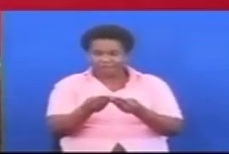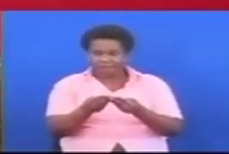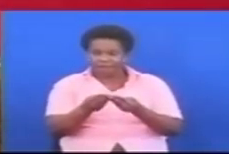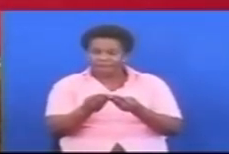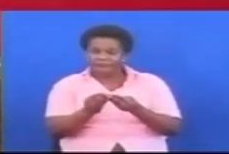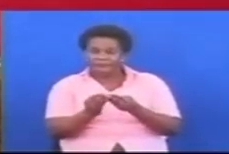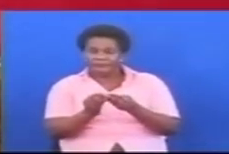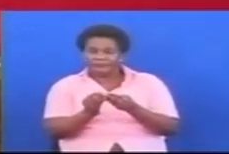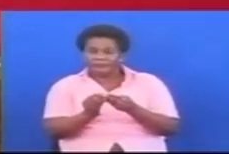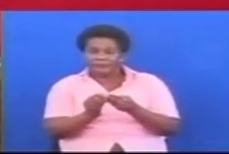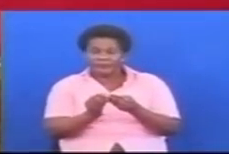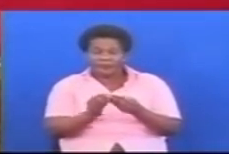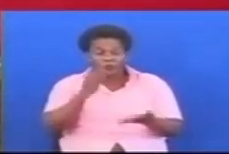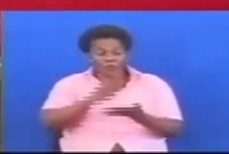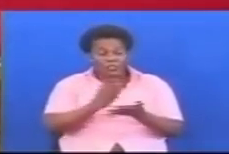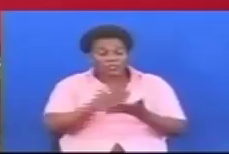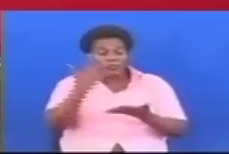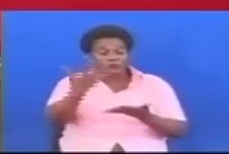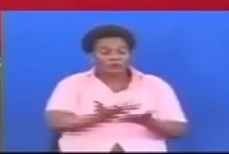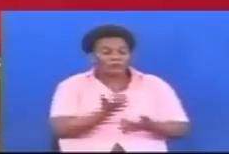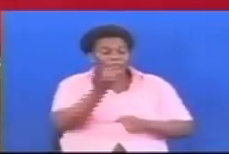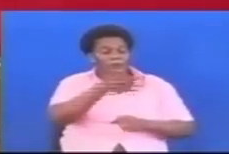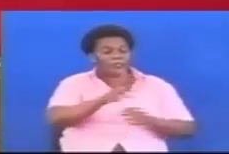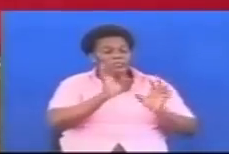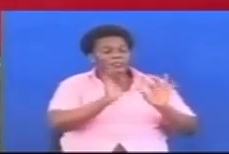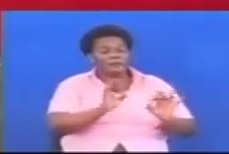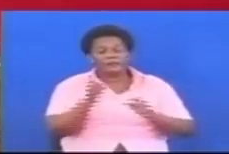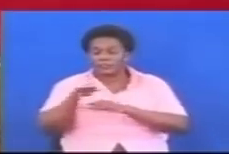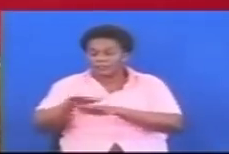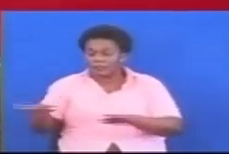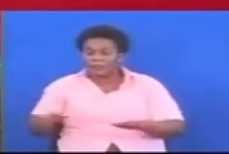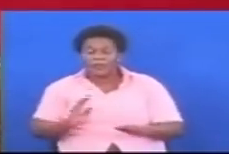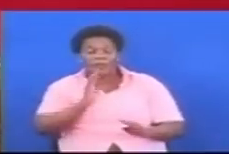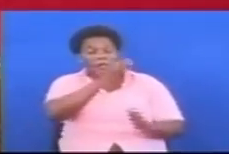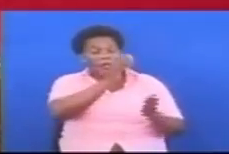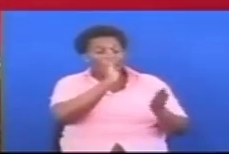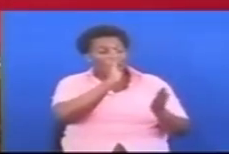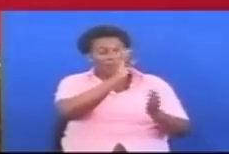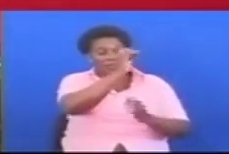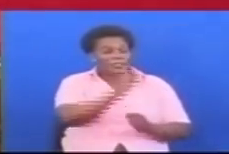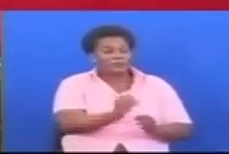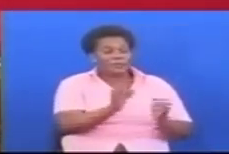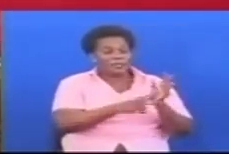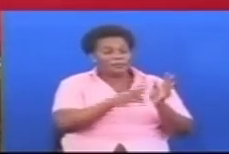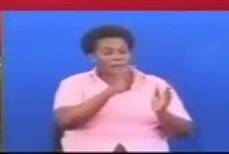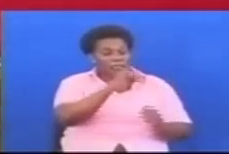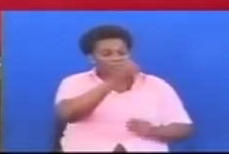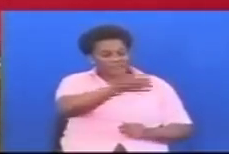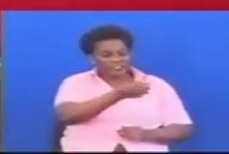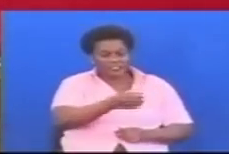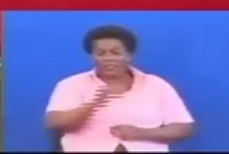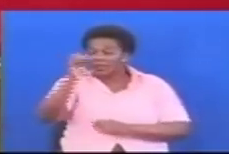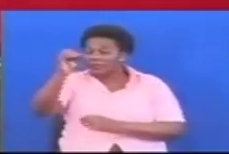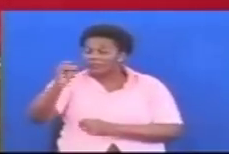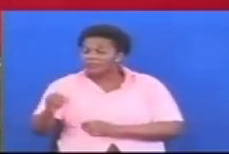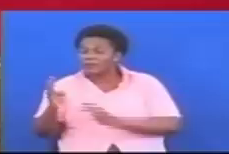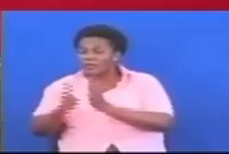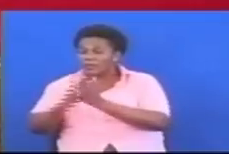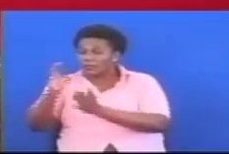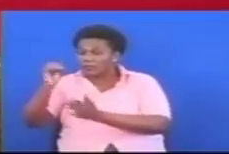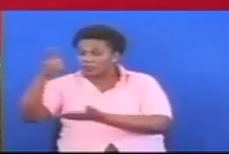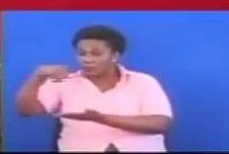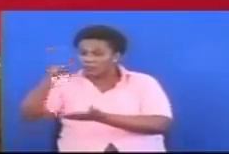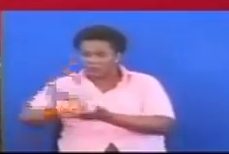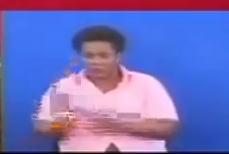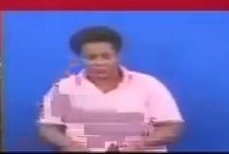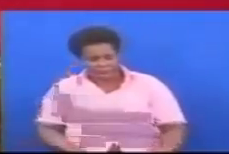kufikia upatikanaji wa maji safi na salama 80% kwa vijiji na 95% kwa miji ifikapo mwaka 2020,